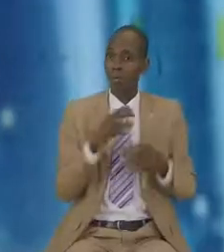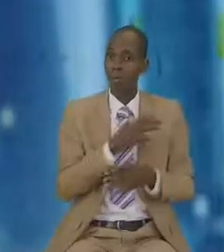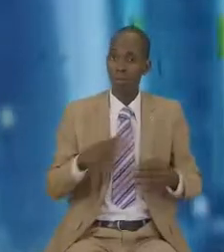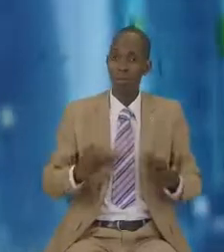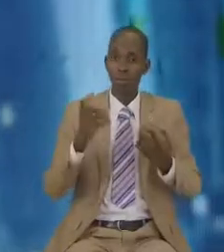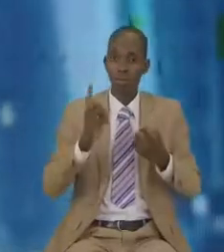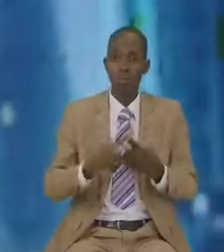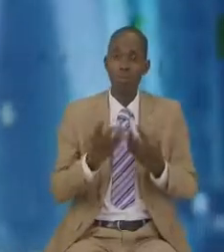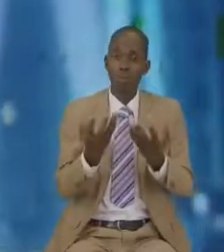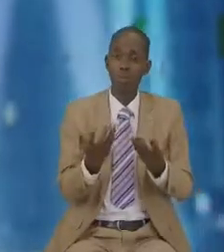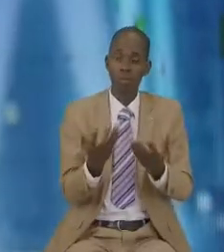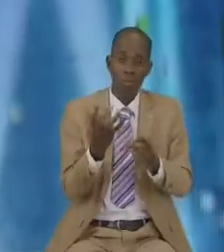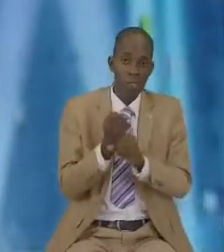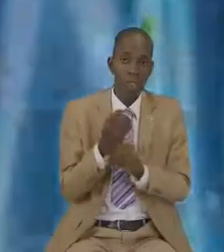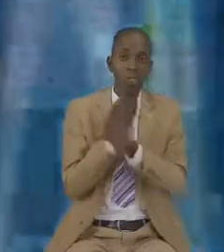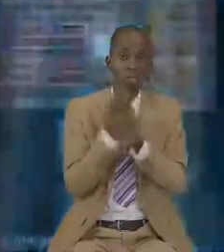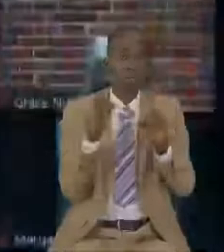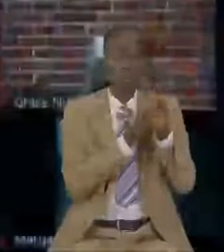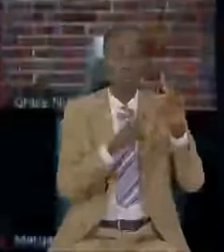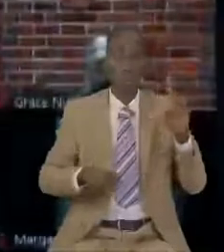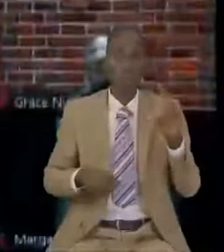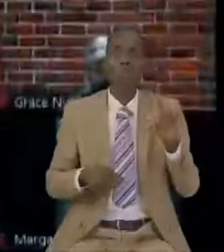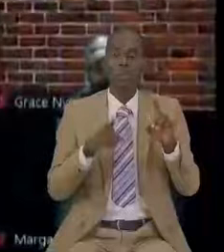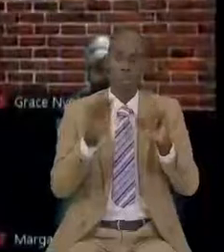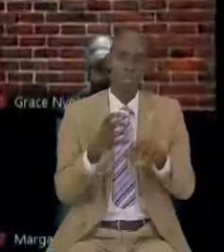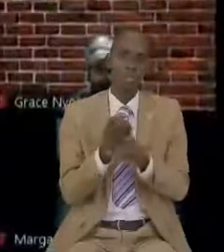pour vous maintenant. Nous prions ensemble.